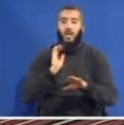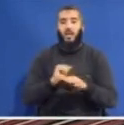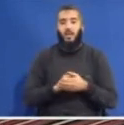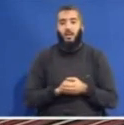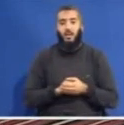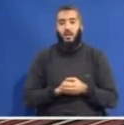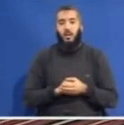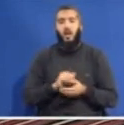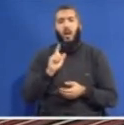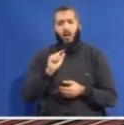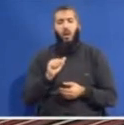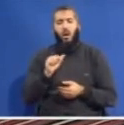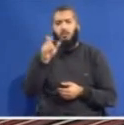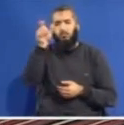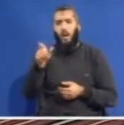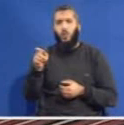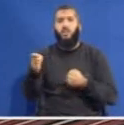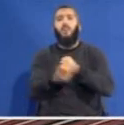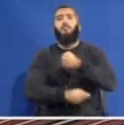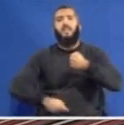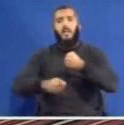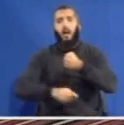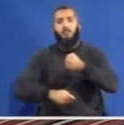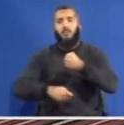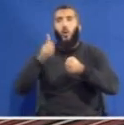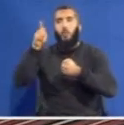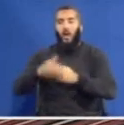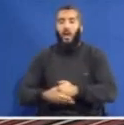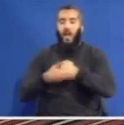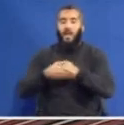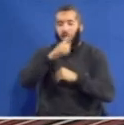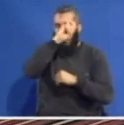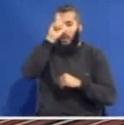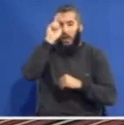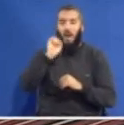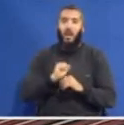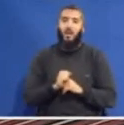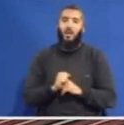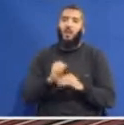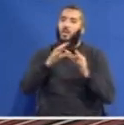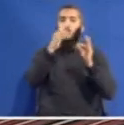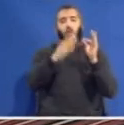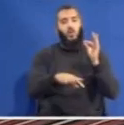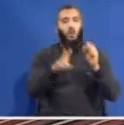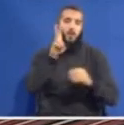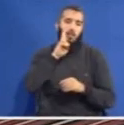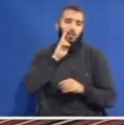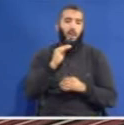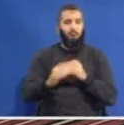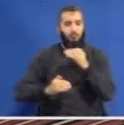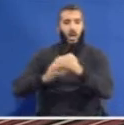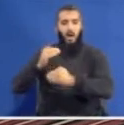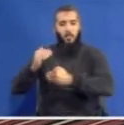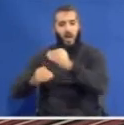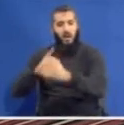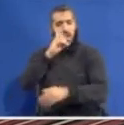شاء الله كاين الخيرين في المسيله اللي يعاونوك ان شاء الله وتحل مشكلتك واحده واحده ان شاء الله وتدي